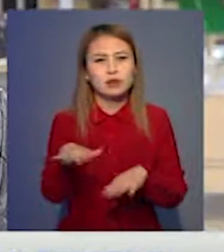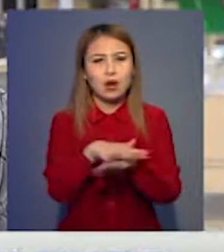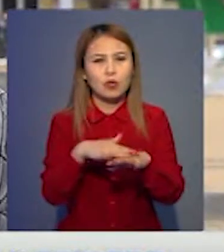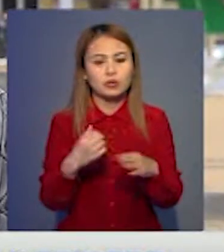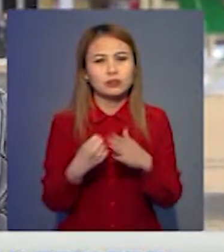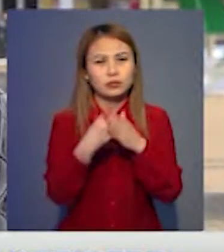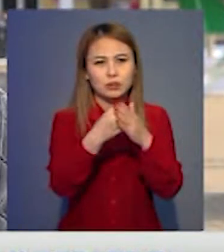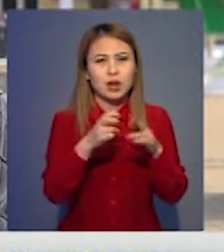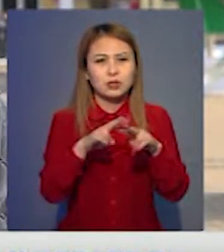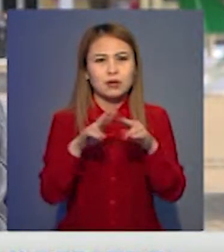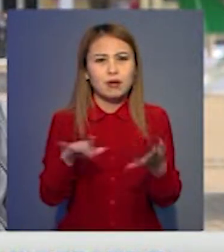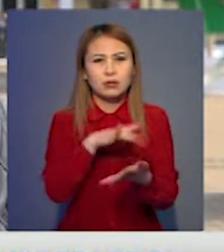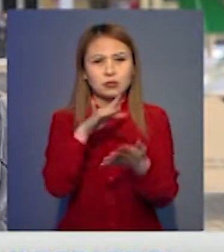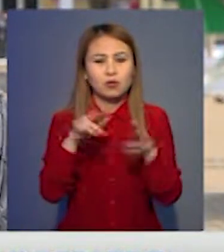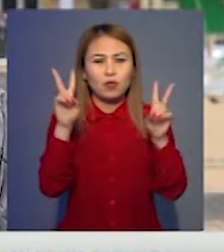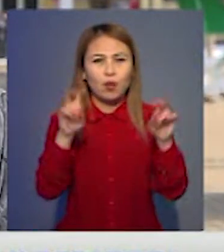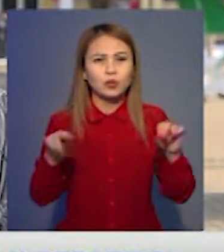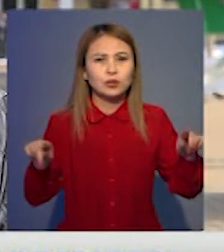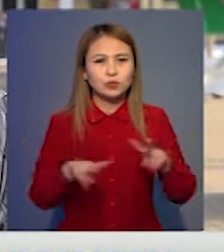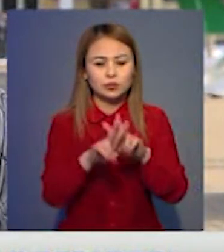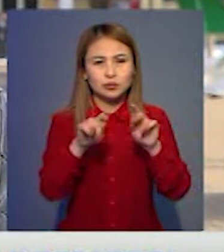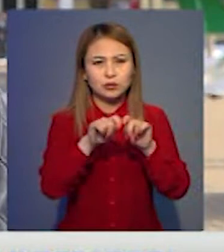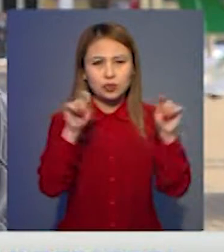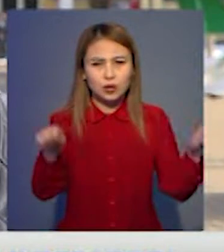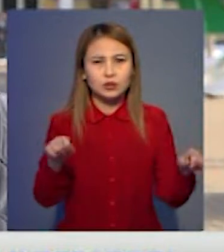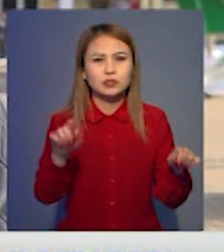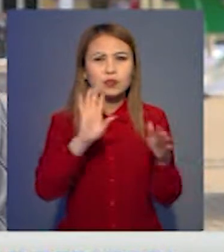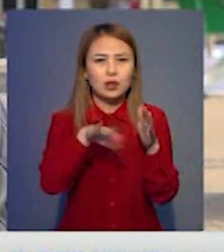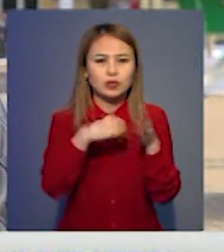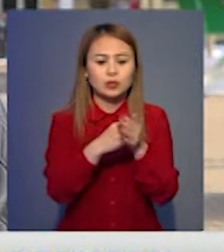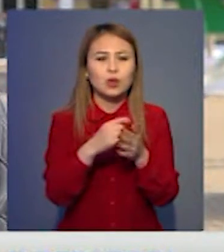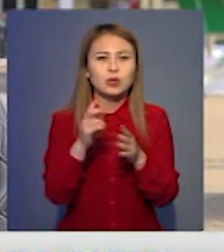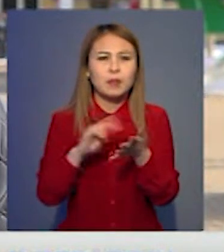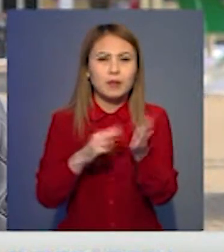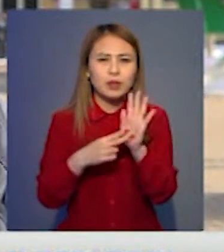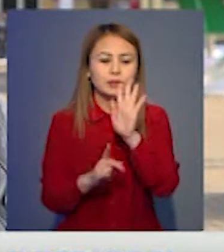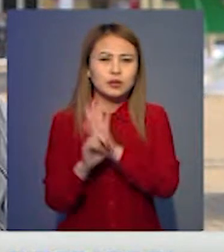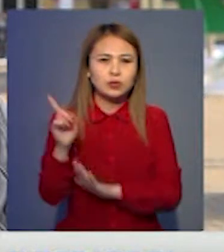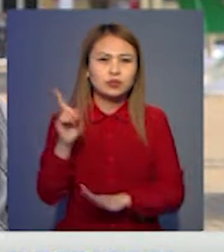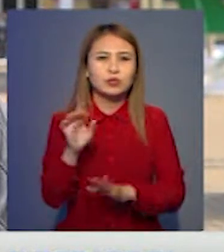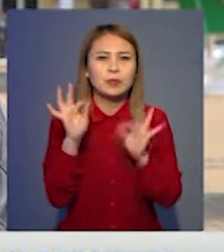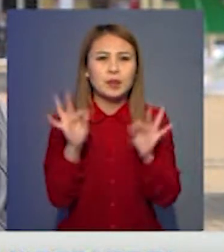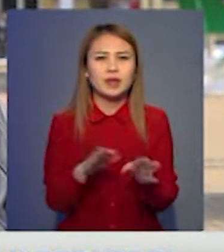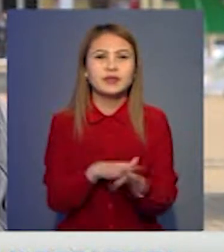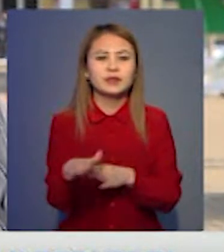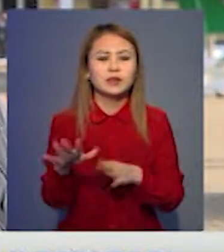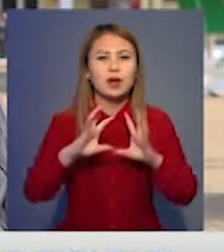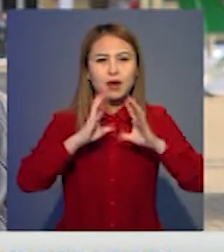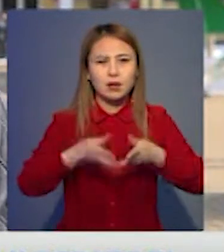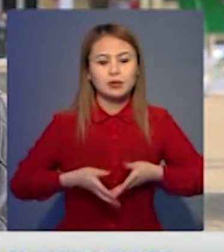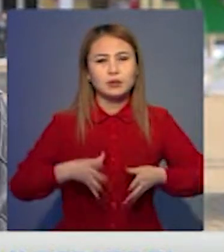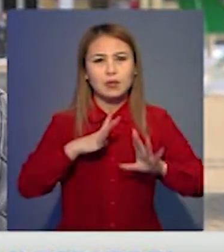Астана қаласының құрылуынан бастап өзінің жаңағы жобасын құрып, оны өзінің сол деңгейге жеткізіп, оны әлемдік